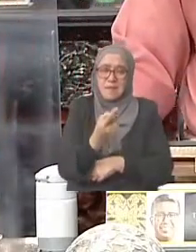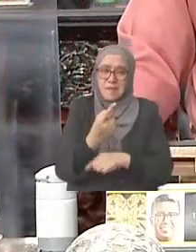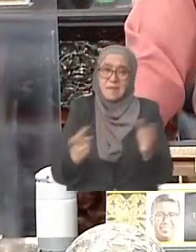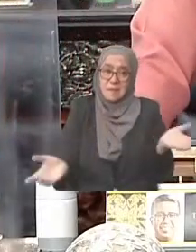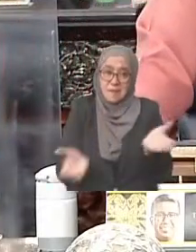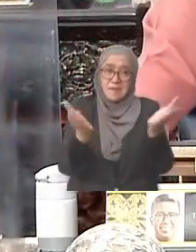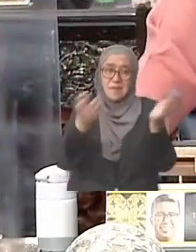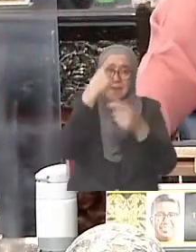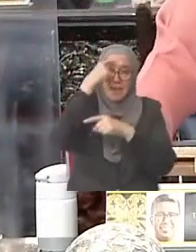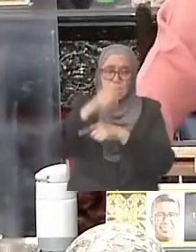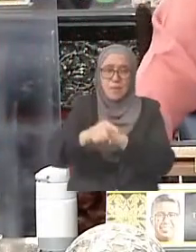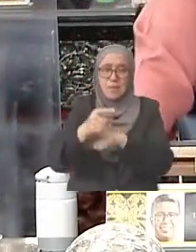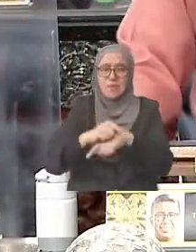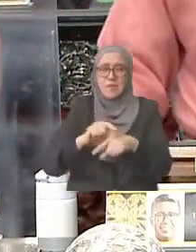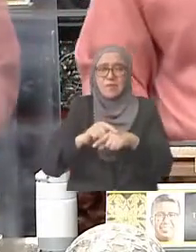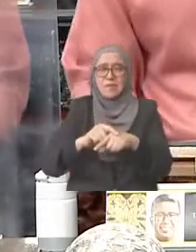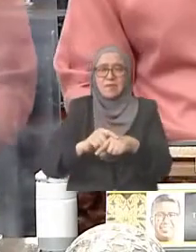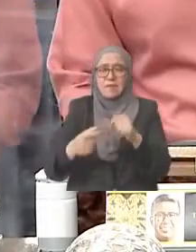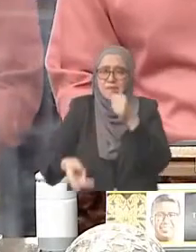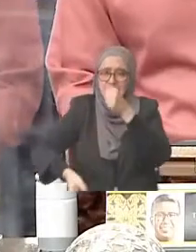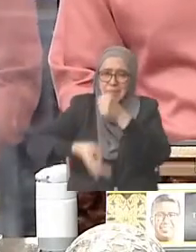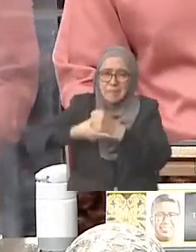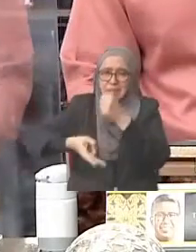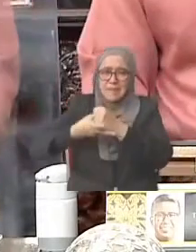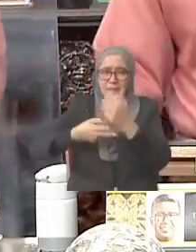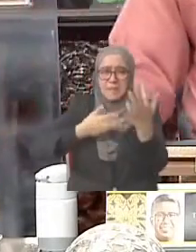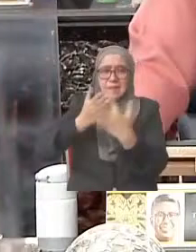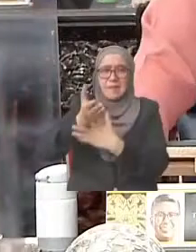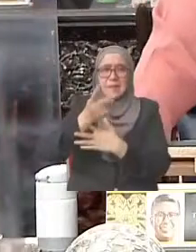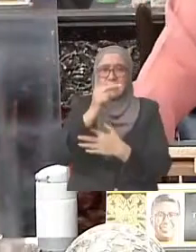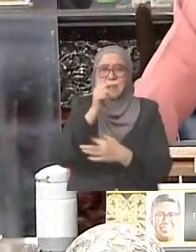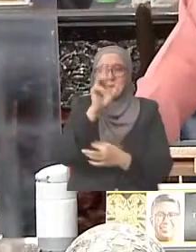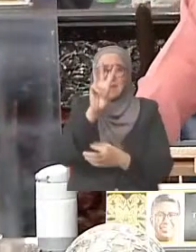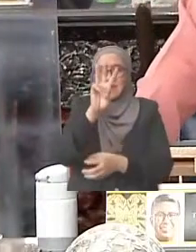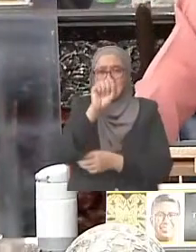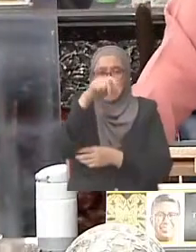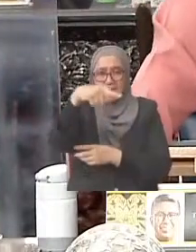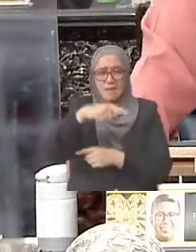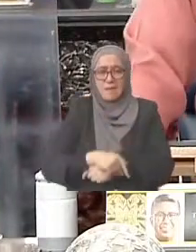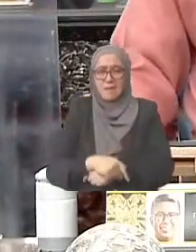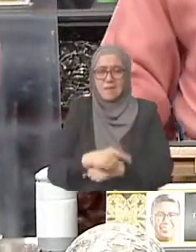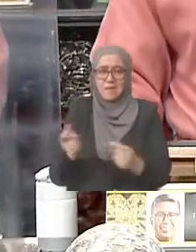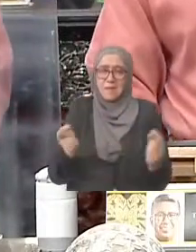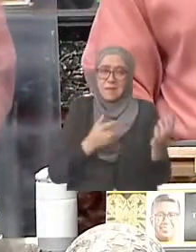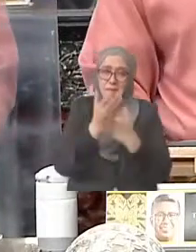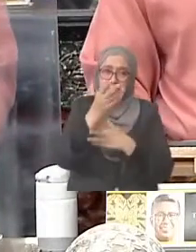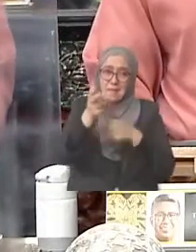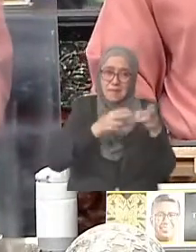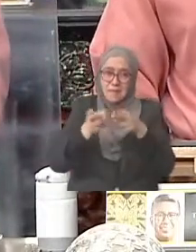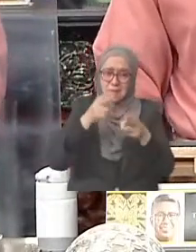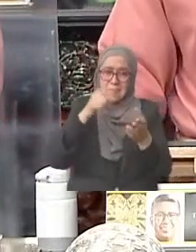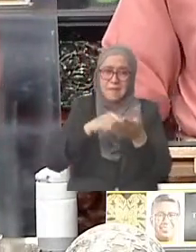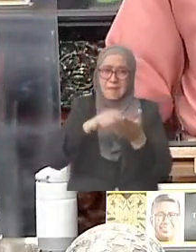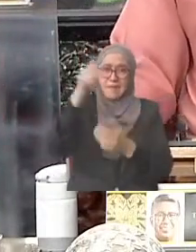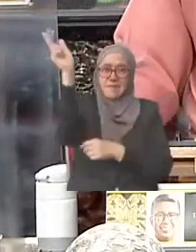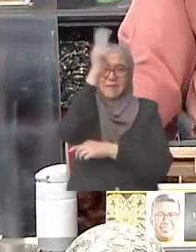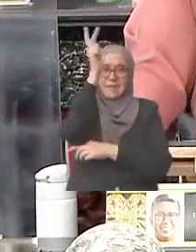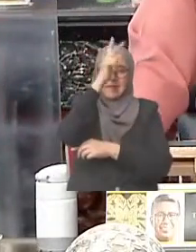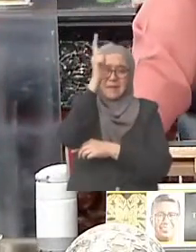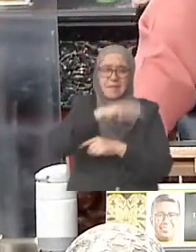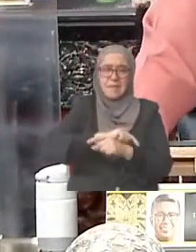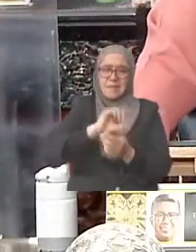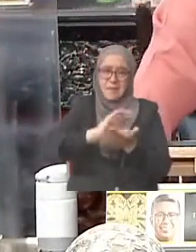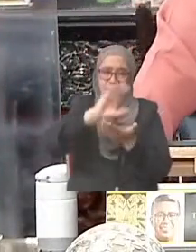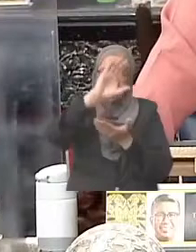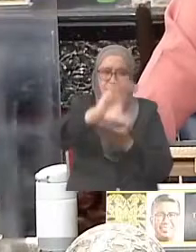persaraan melalui caruman kita BSP lalu inisiatif ini kerajaan mencalon sebanyak 15100 daripada caruman sukarela yang